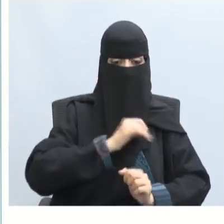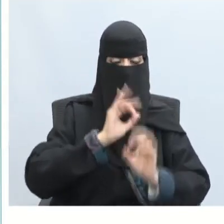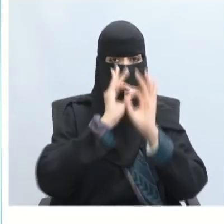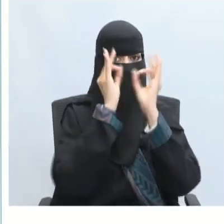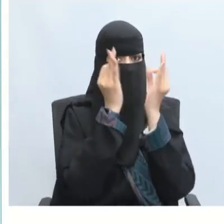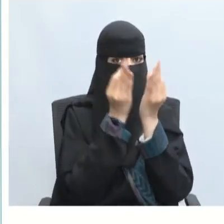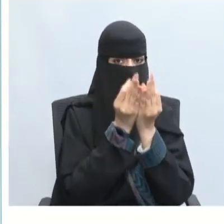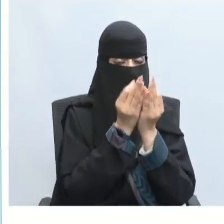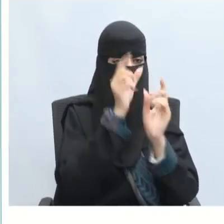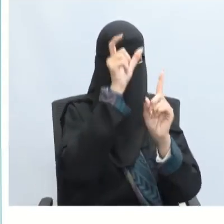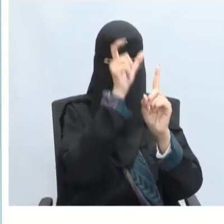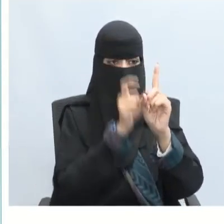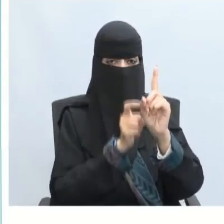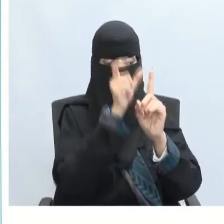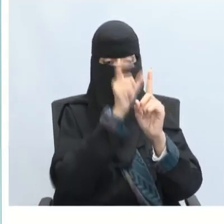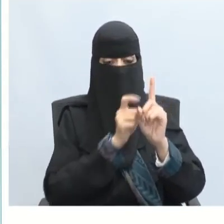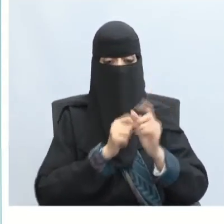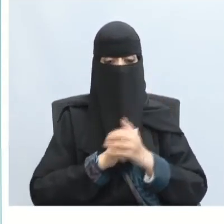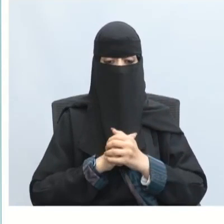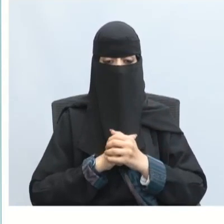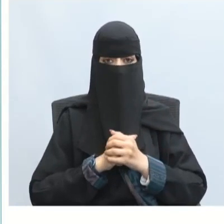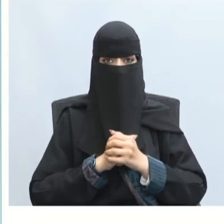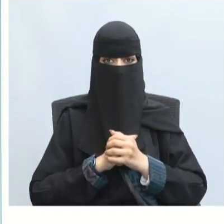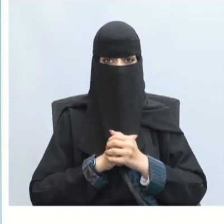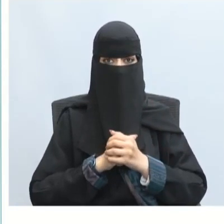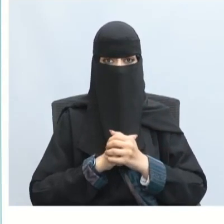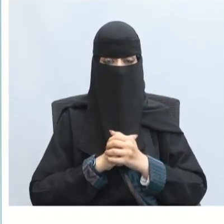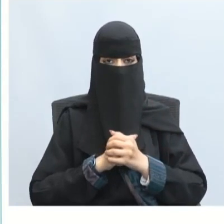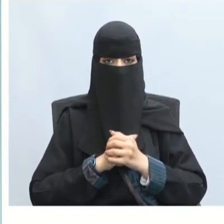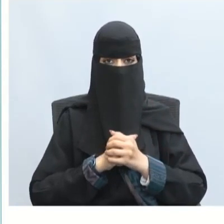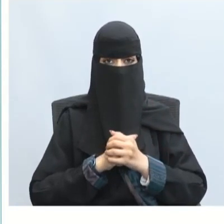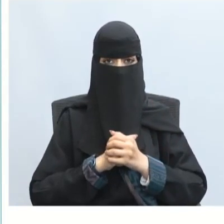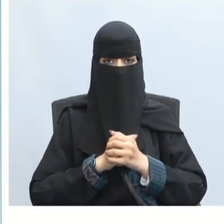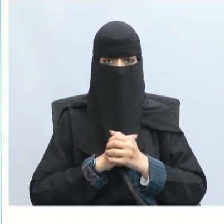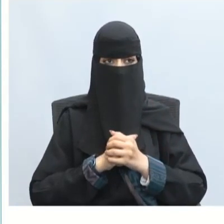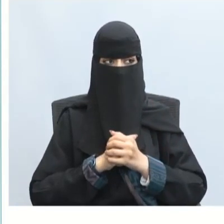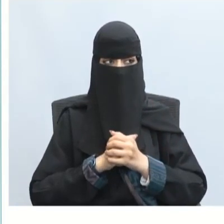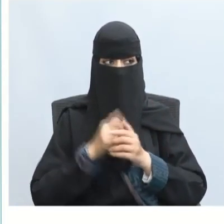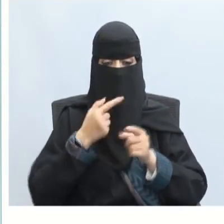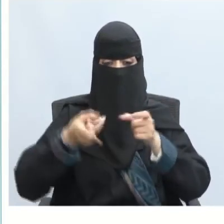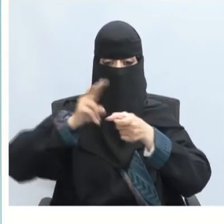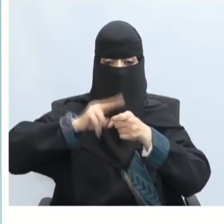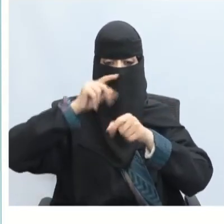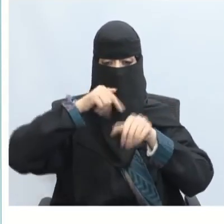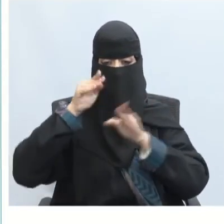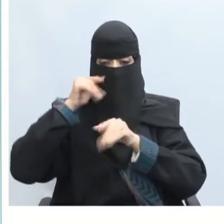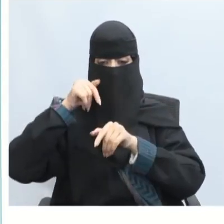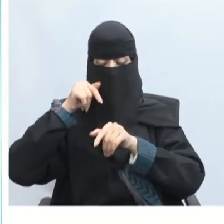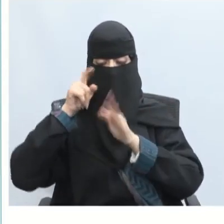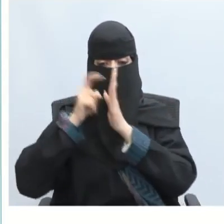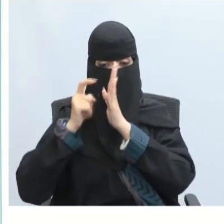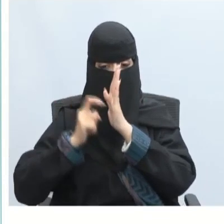لتحقيق فائده للجميع وافراده المجتمع وافراده هذا تعريف النظام